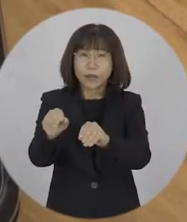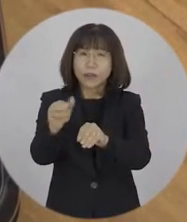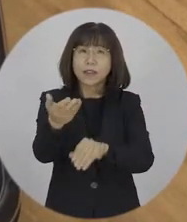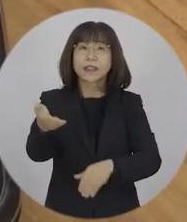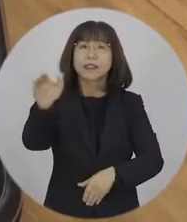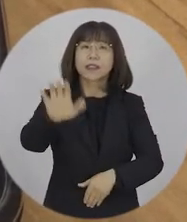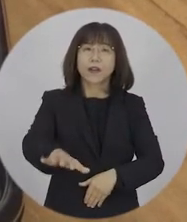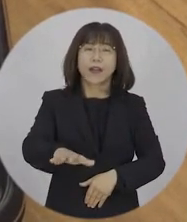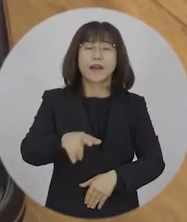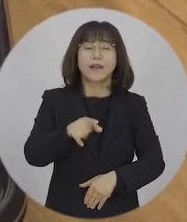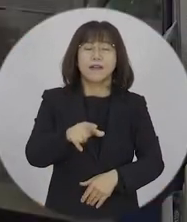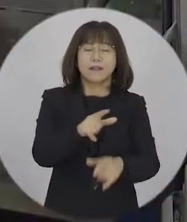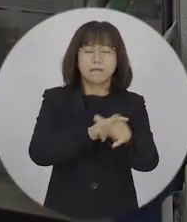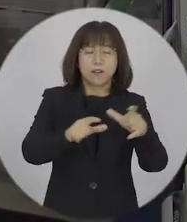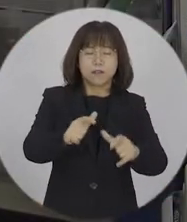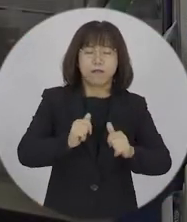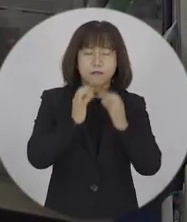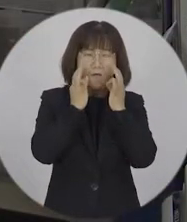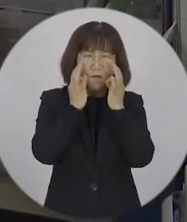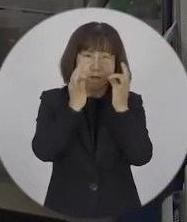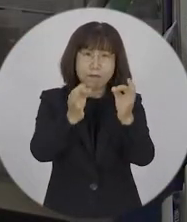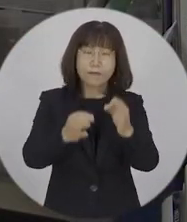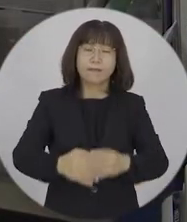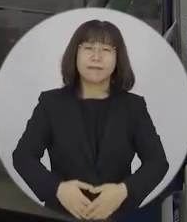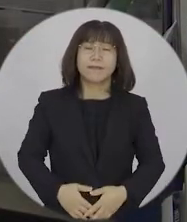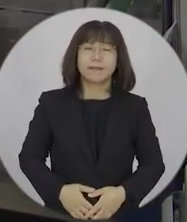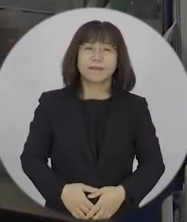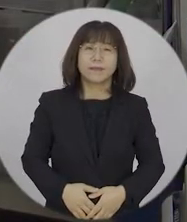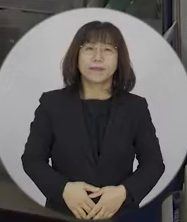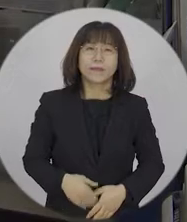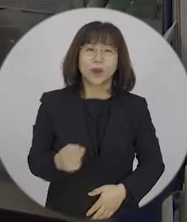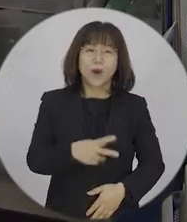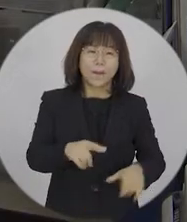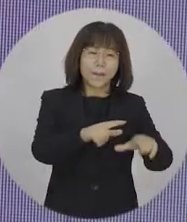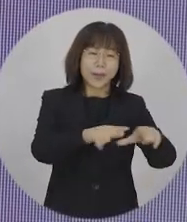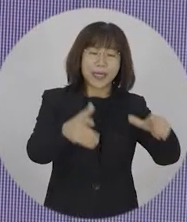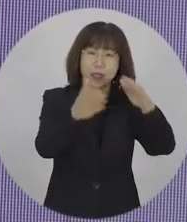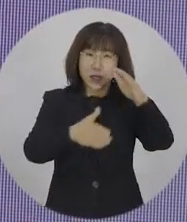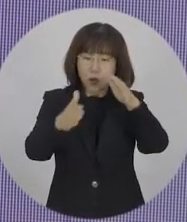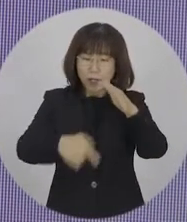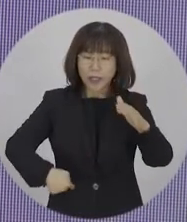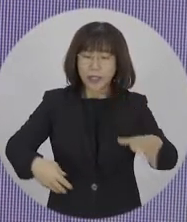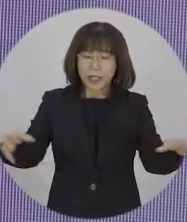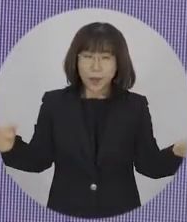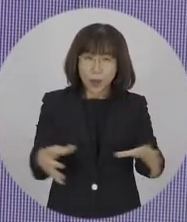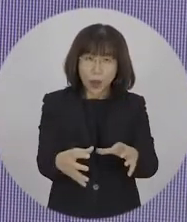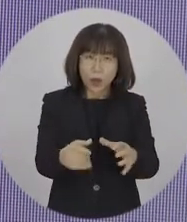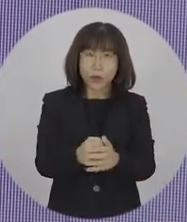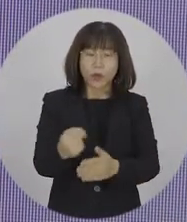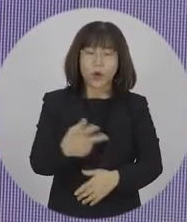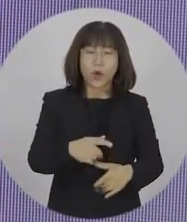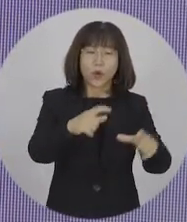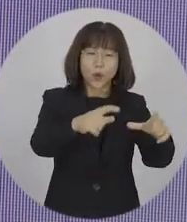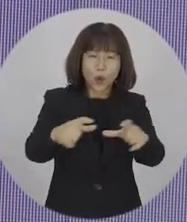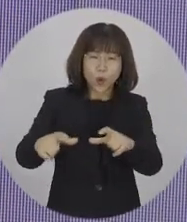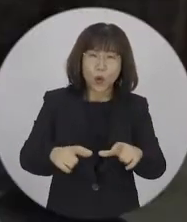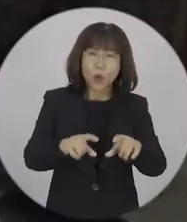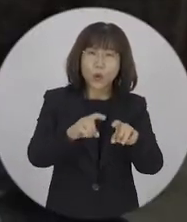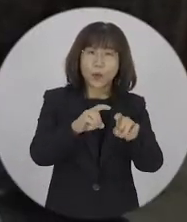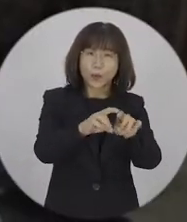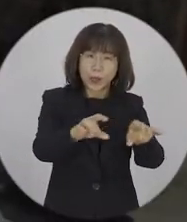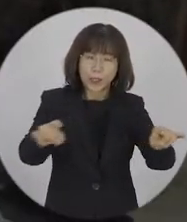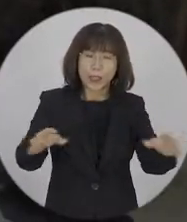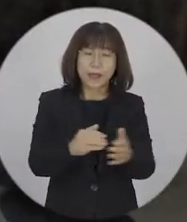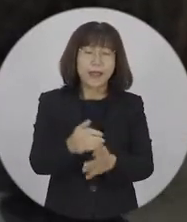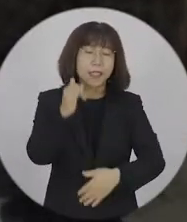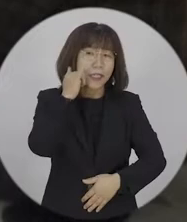상황에서도 사업 안정화에 힘써 왔습니다 또한 민관 협력을 강화하고 동 단위 안부 확인 사업 cc